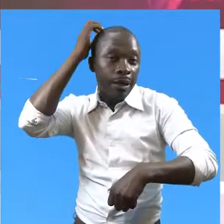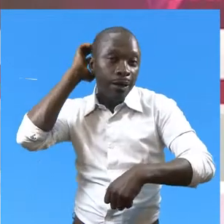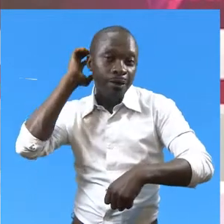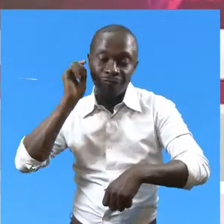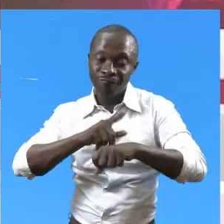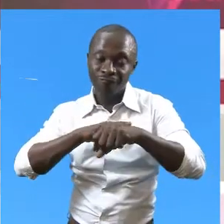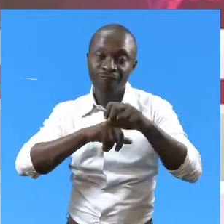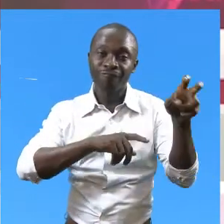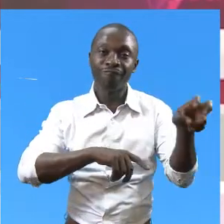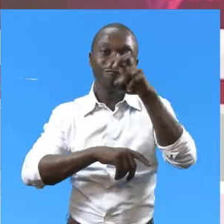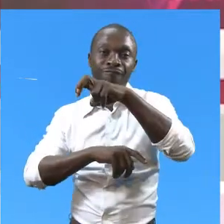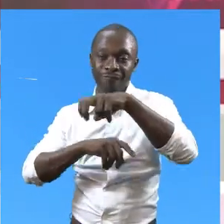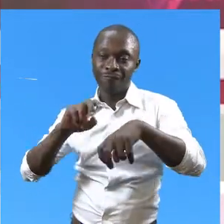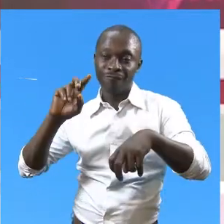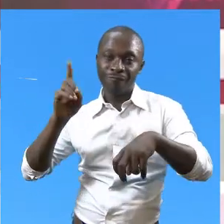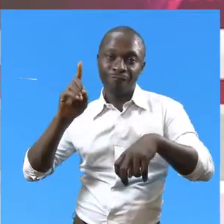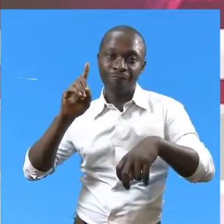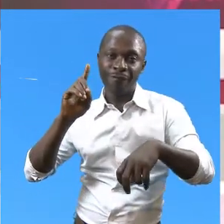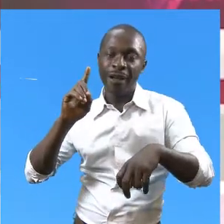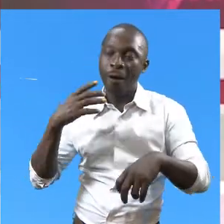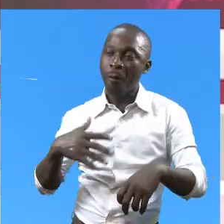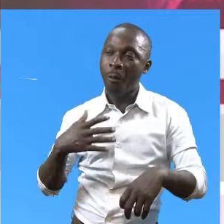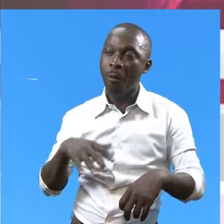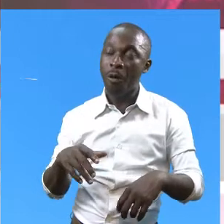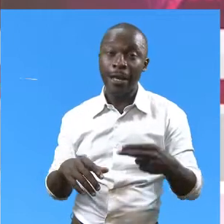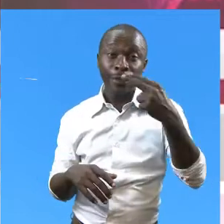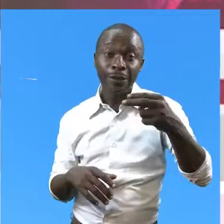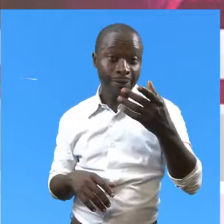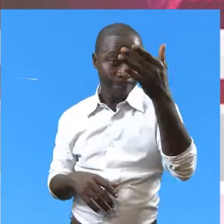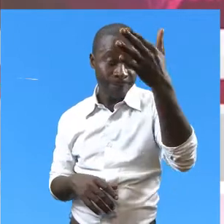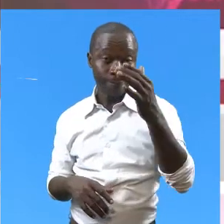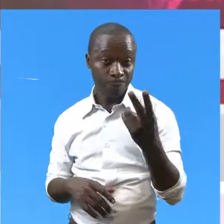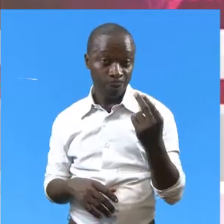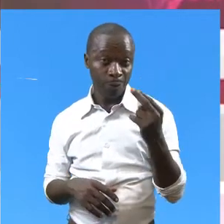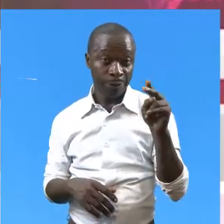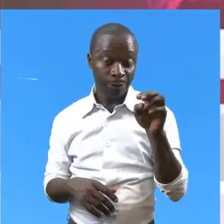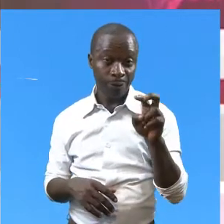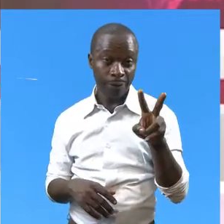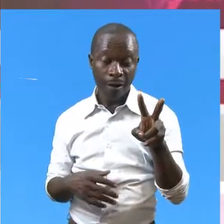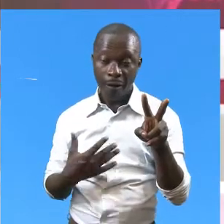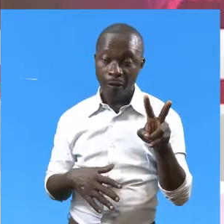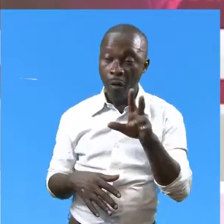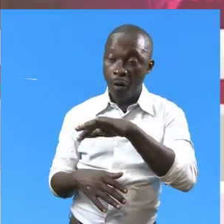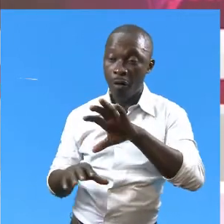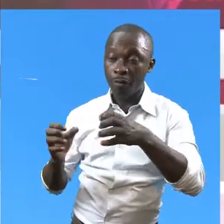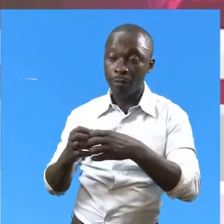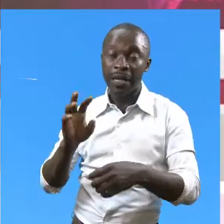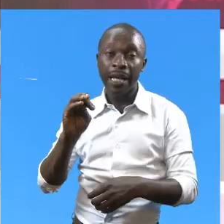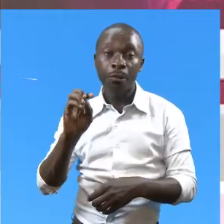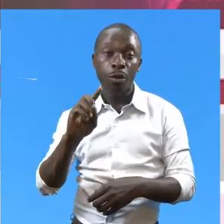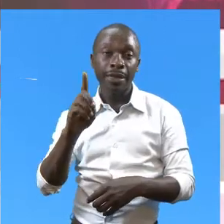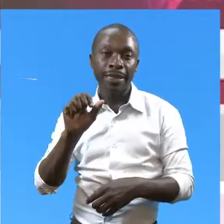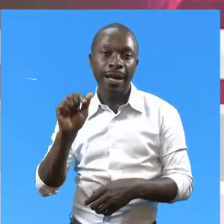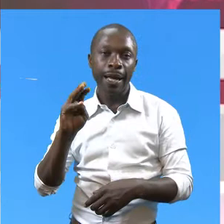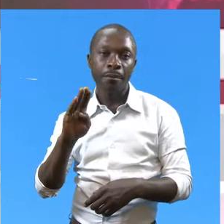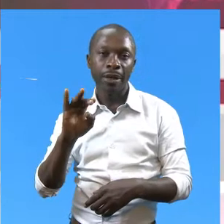sont arrivés aujourd'hui dans la capitale économique Douala où ils disputent le jeudi 12 novembre 2020 un match contre le Mozambique. Les